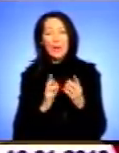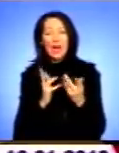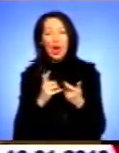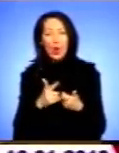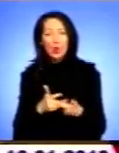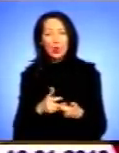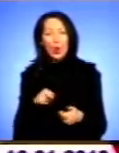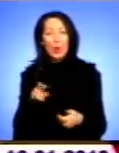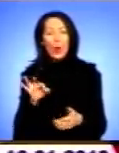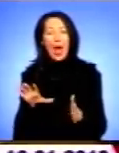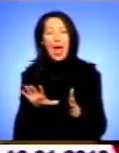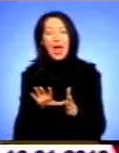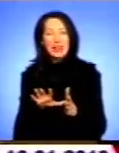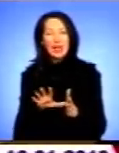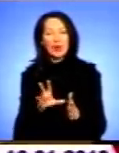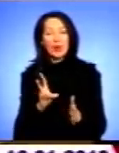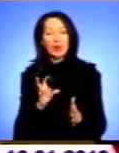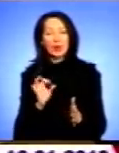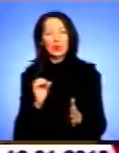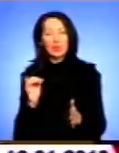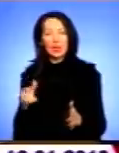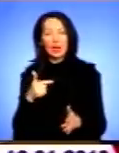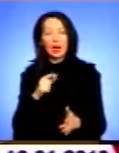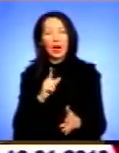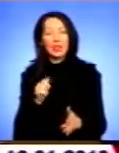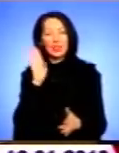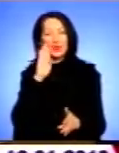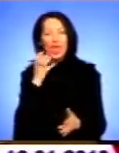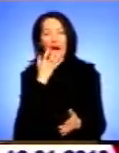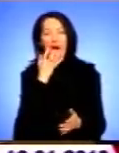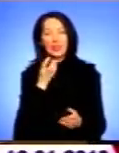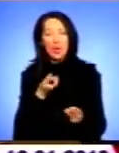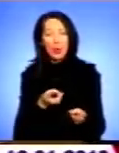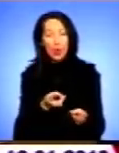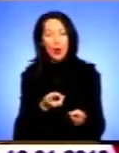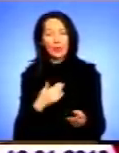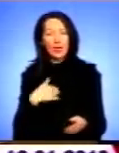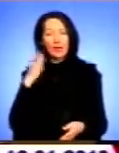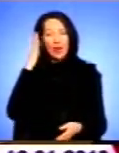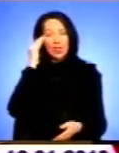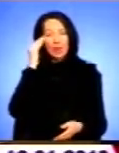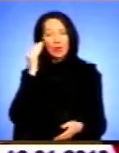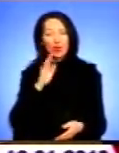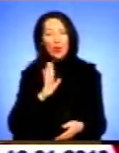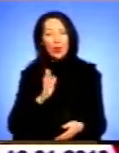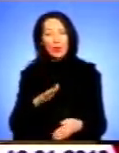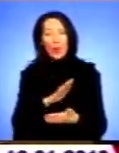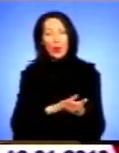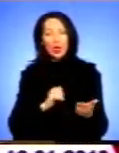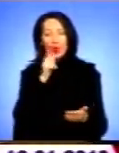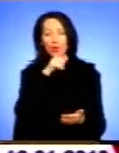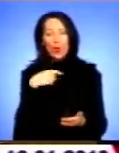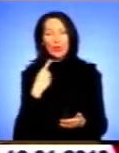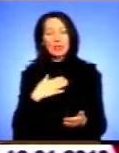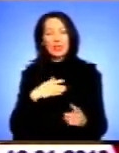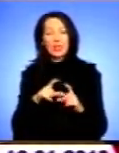по енергоносіях. Газ, вода, тепло. Тобто ми вважаємо, що ми будемо протягом року, обласні наші установи